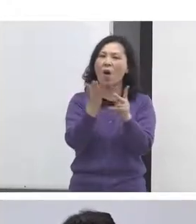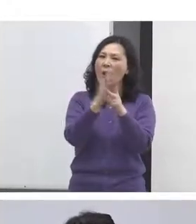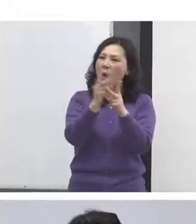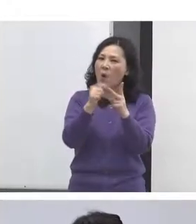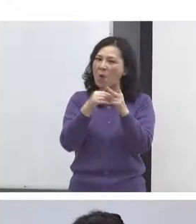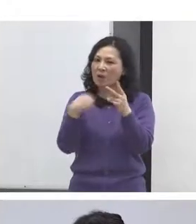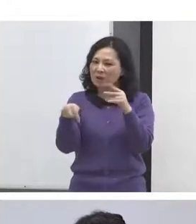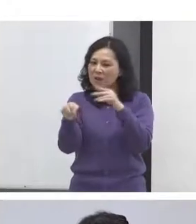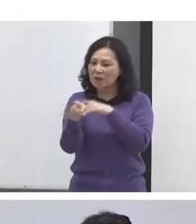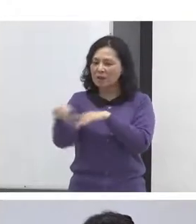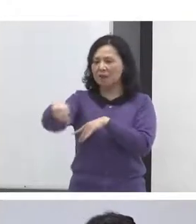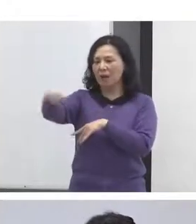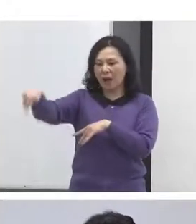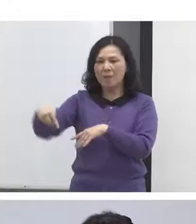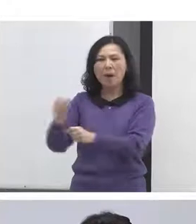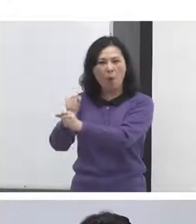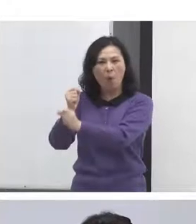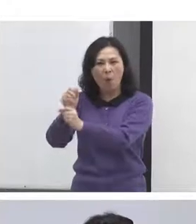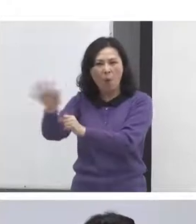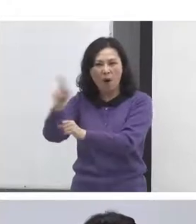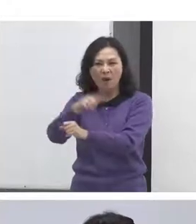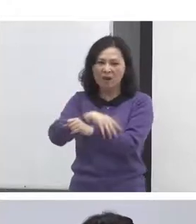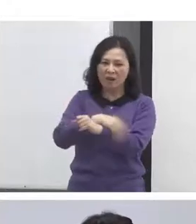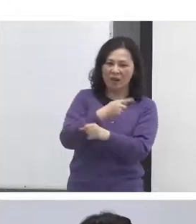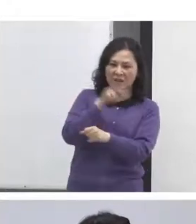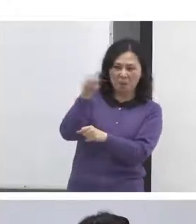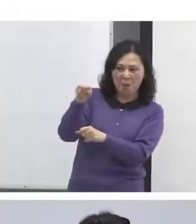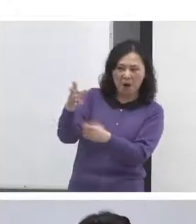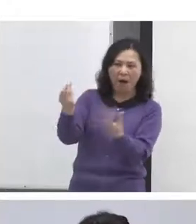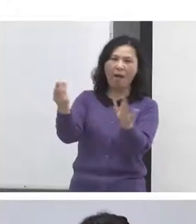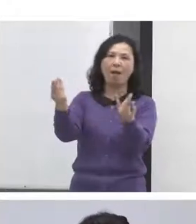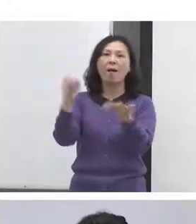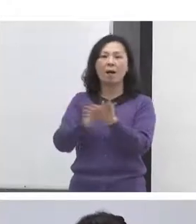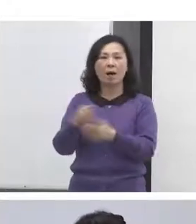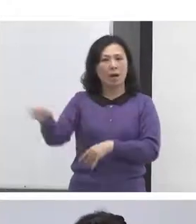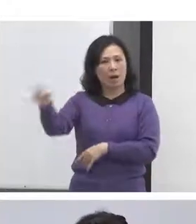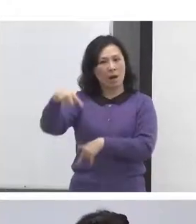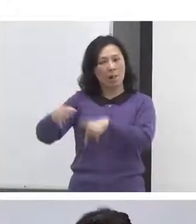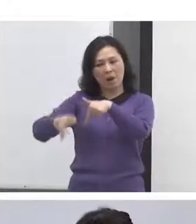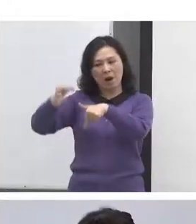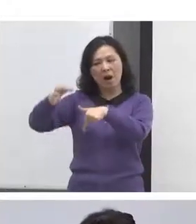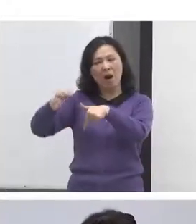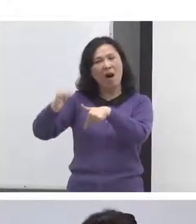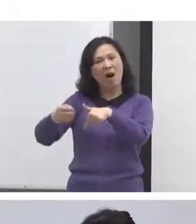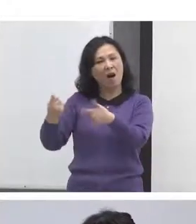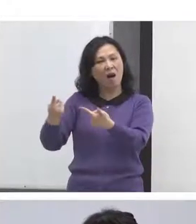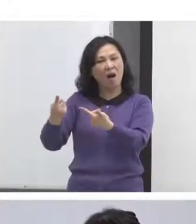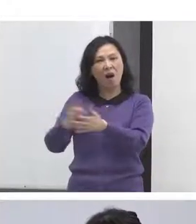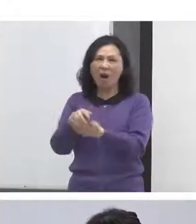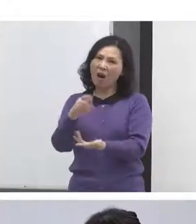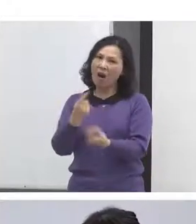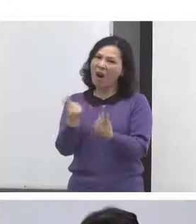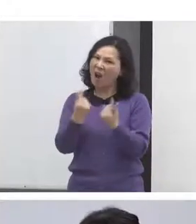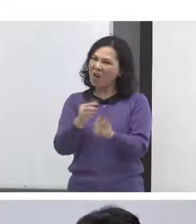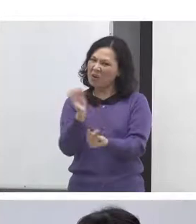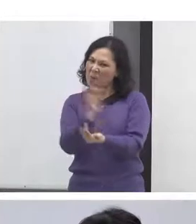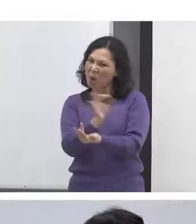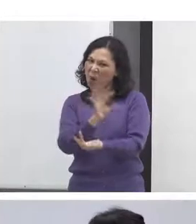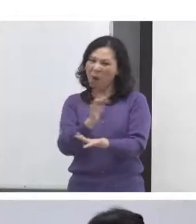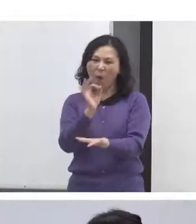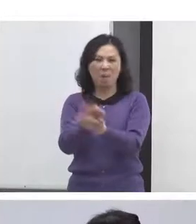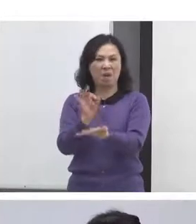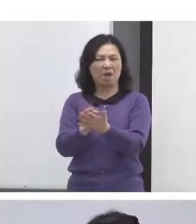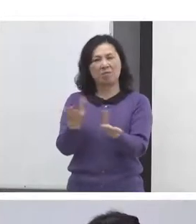不被看到的劳动力。那这个部分呢，就会被他们的价值就会变成免费或是低估，那就